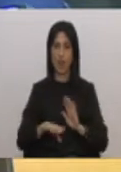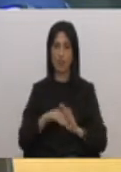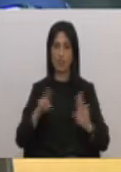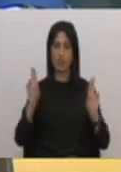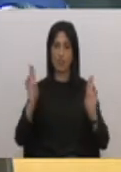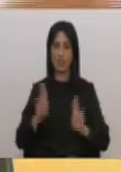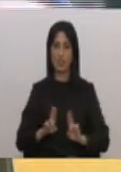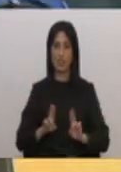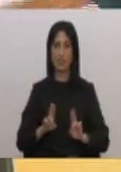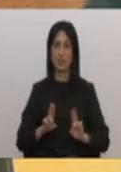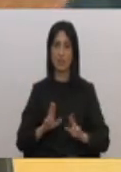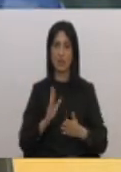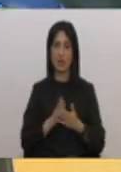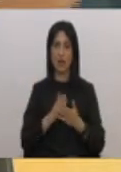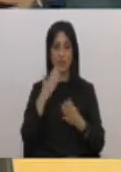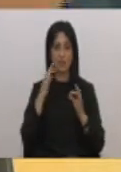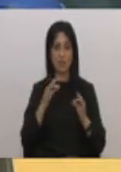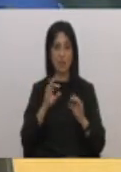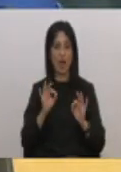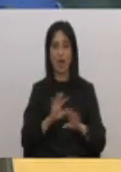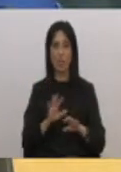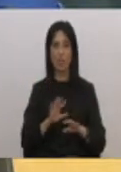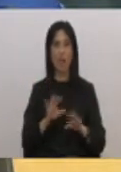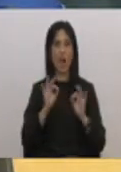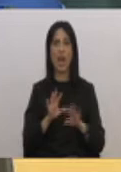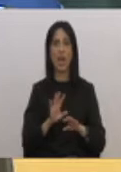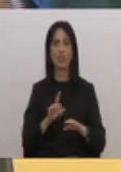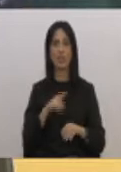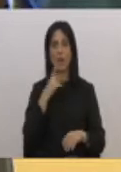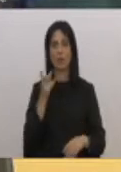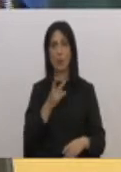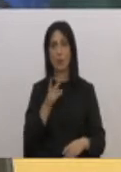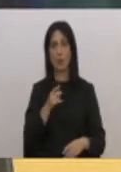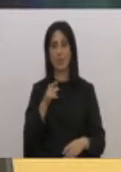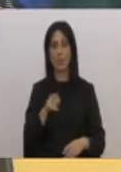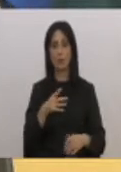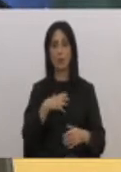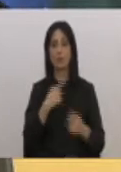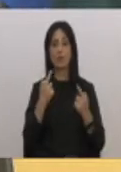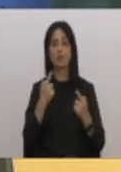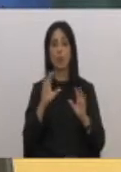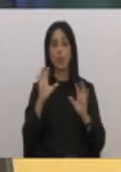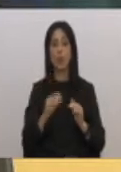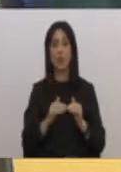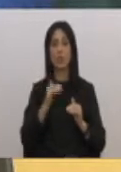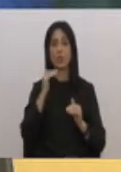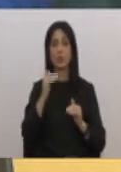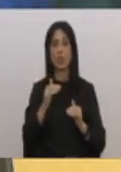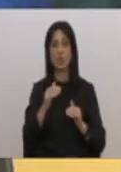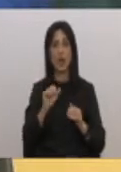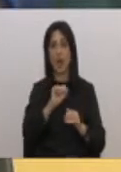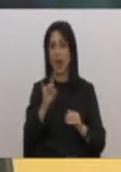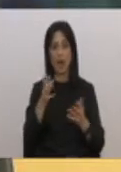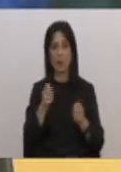წესს, არის სამართლებრივად არასწორი და არასწორს, რა თქმა უნდა, იმ მეტად მნიშვნელოვან კონსტიტუციაში არ